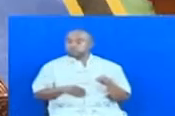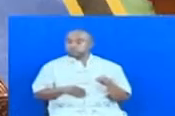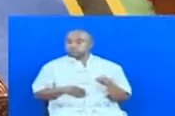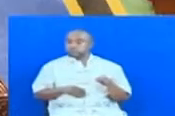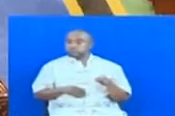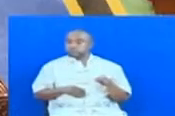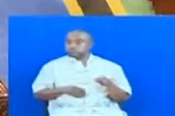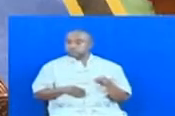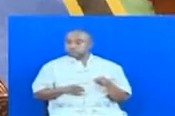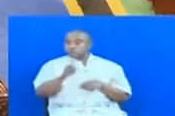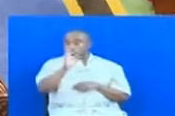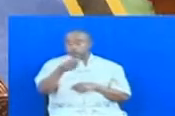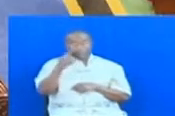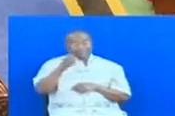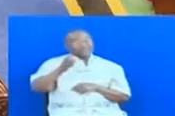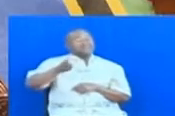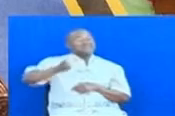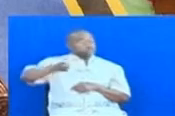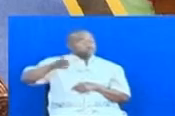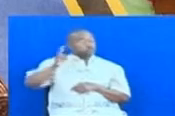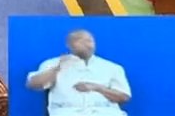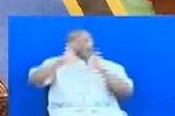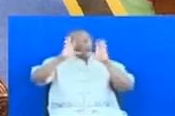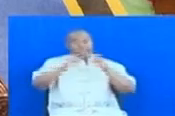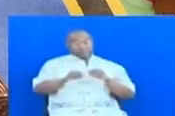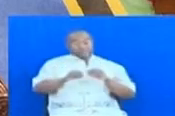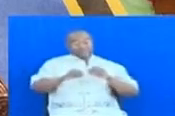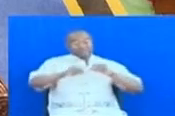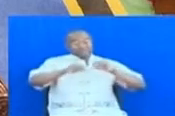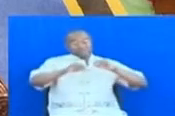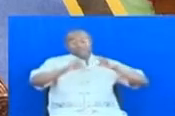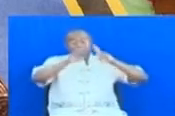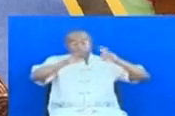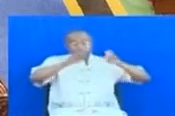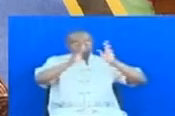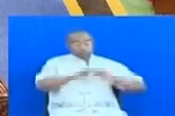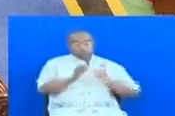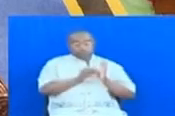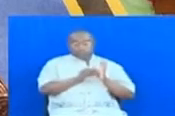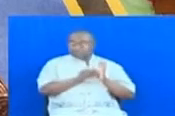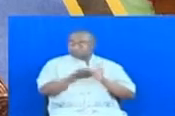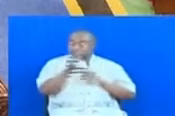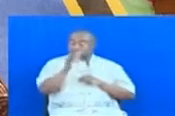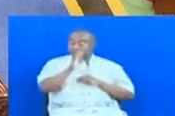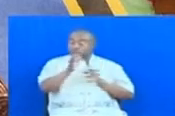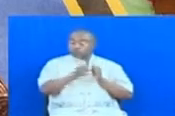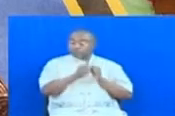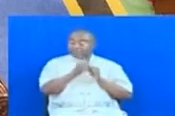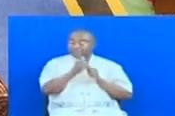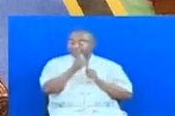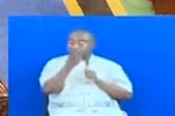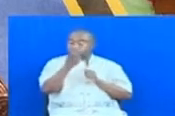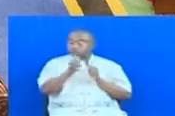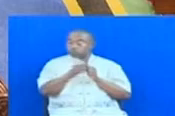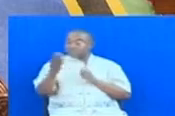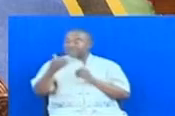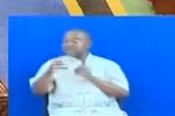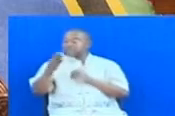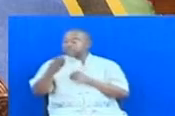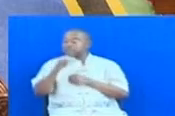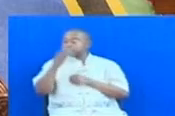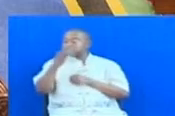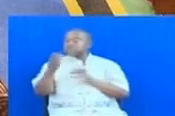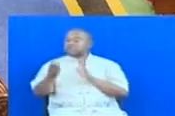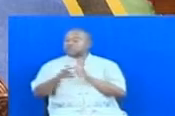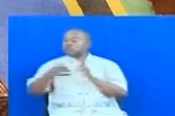wanaofuata historia ya ripoti ya CAG 2013-2014 zaidi ya shilingi bilioni 37 zitakuwa ziondoke